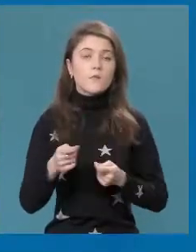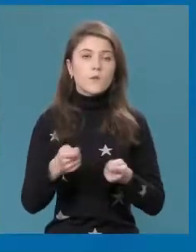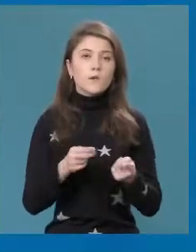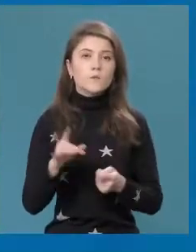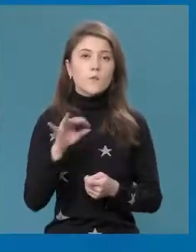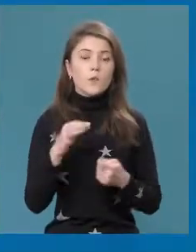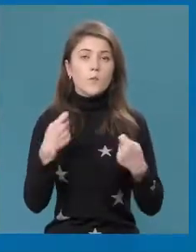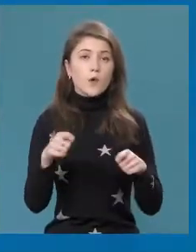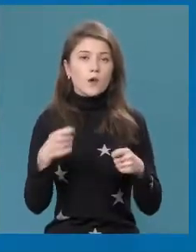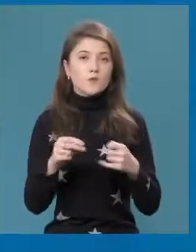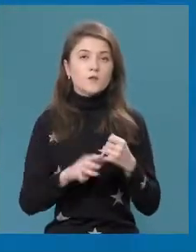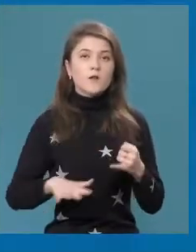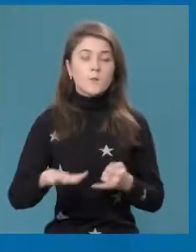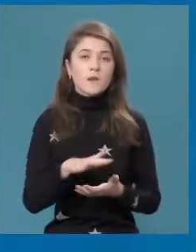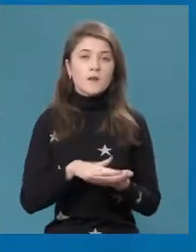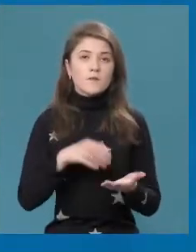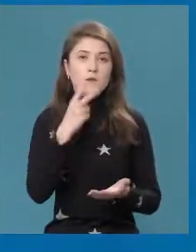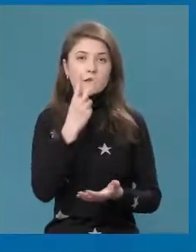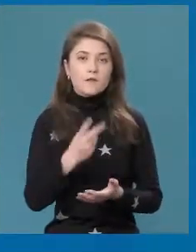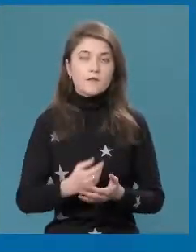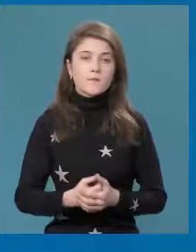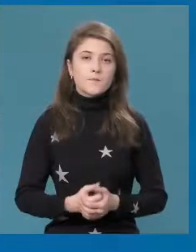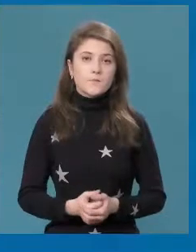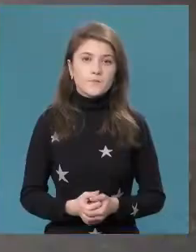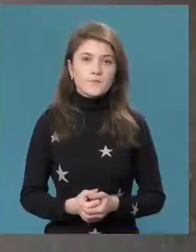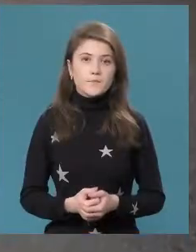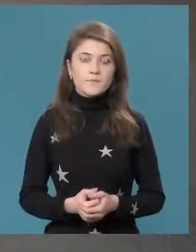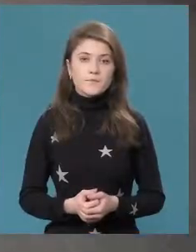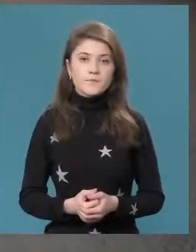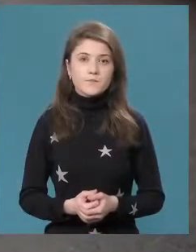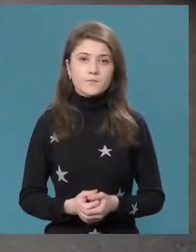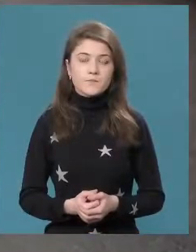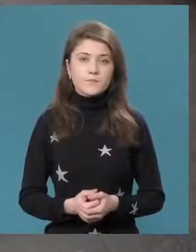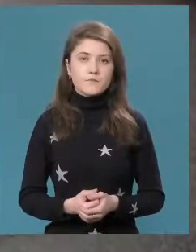землі. Деталі у сюжеті нашої кореспондентки Аліни Домбровської.